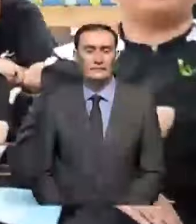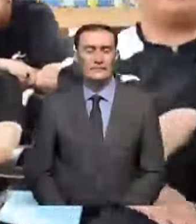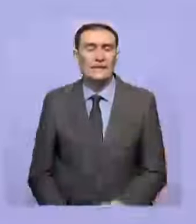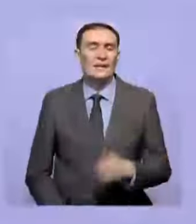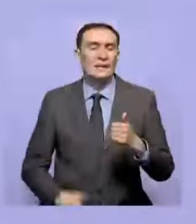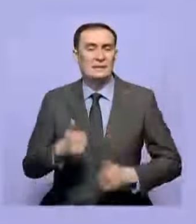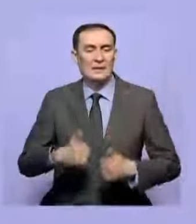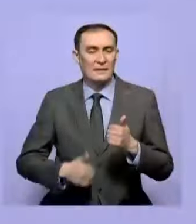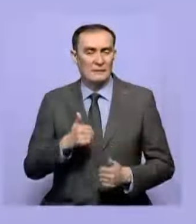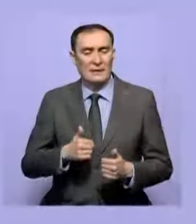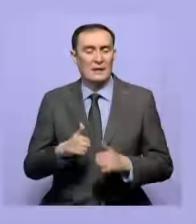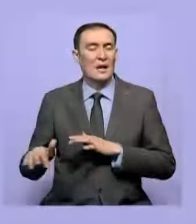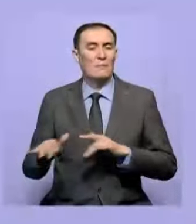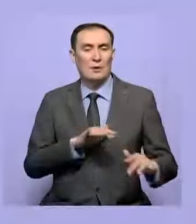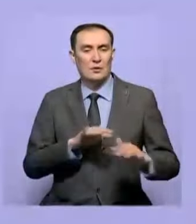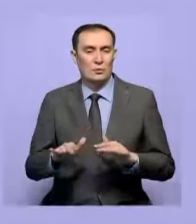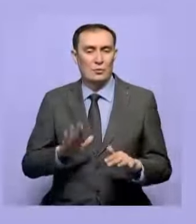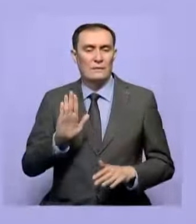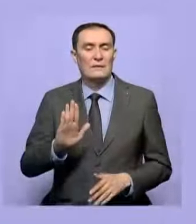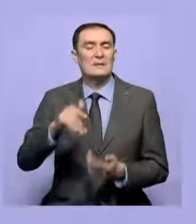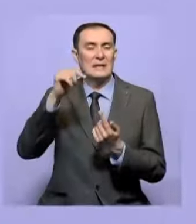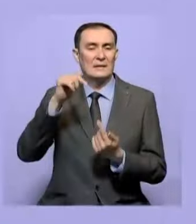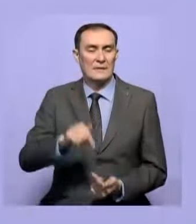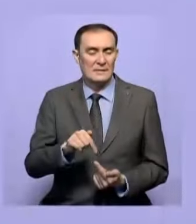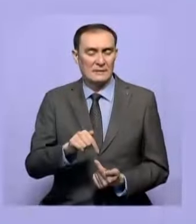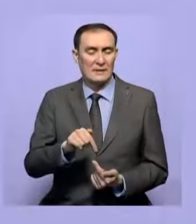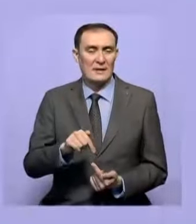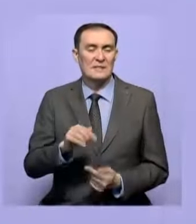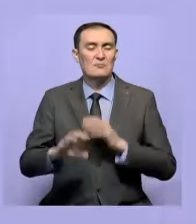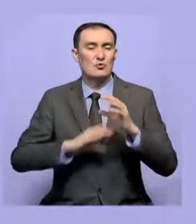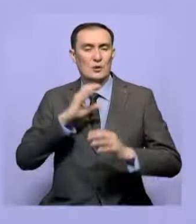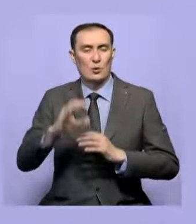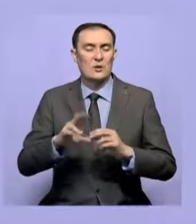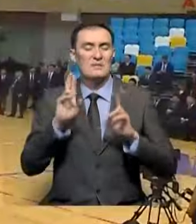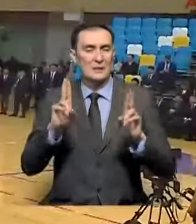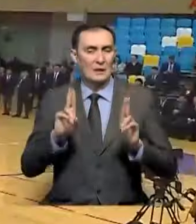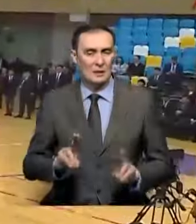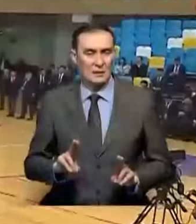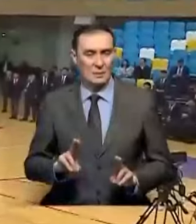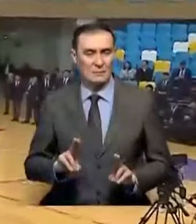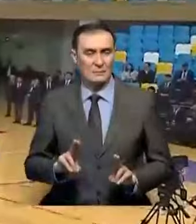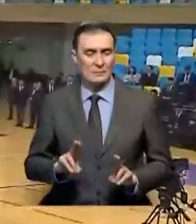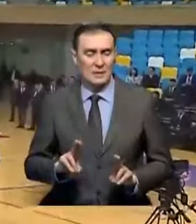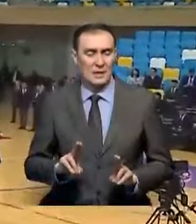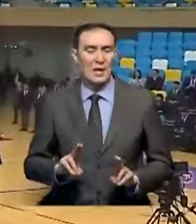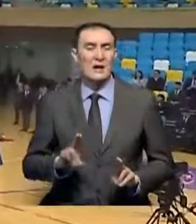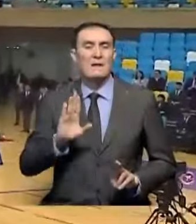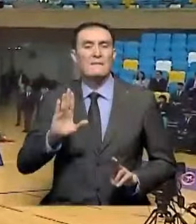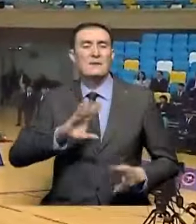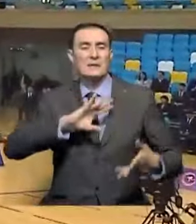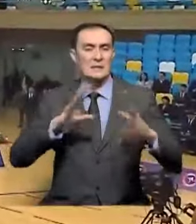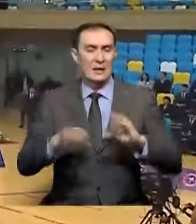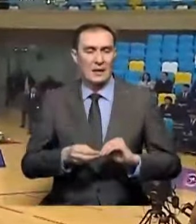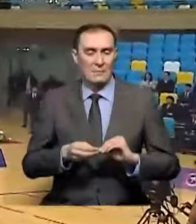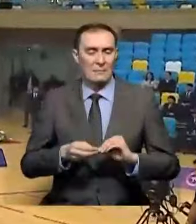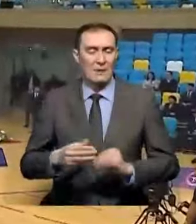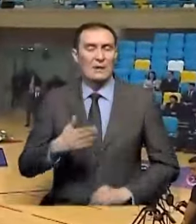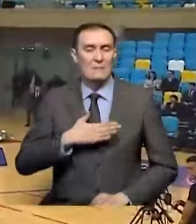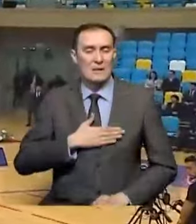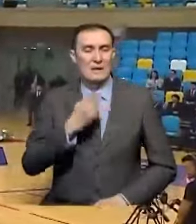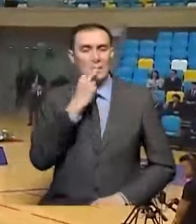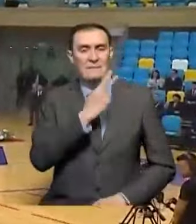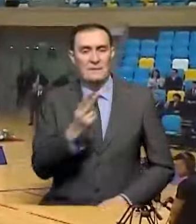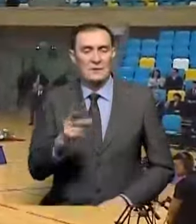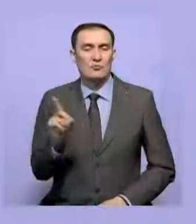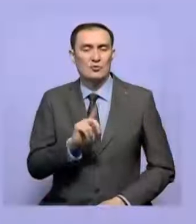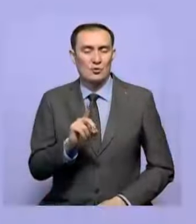соревнование прошло в соответствии с международными стандартами в целом мы видим